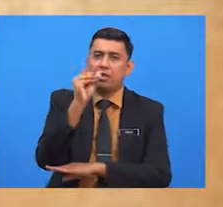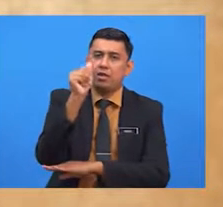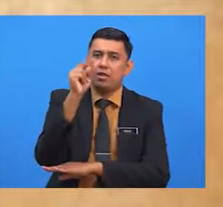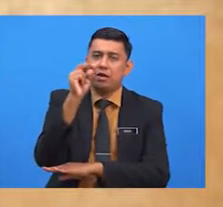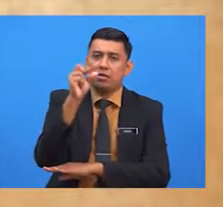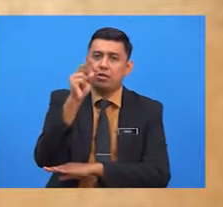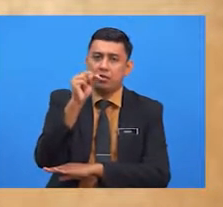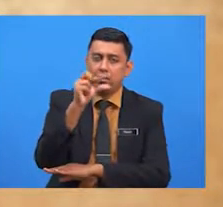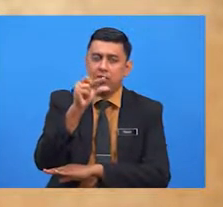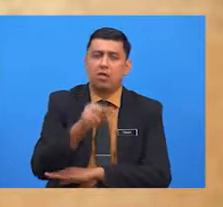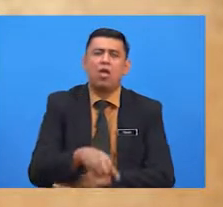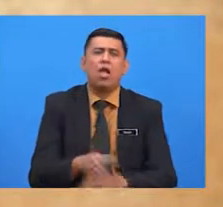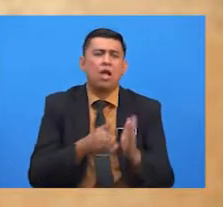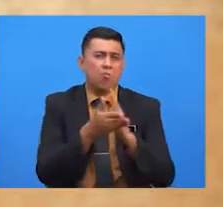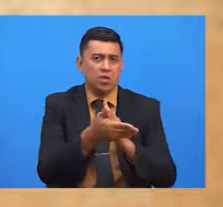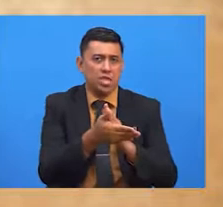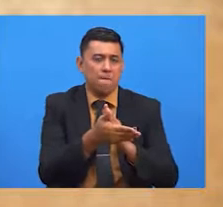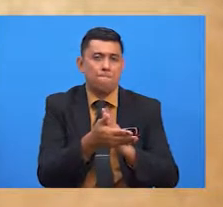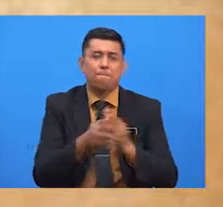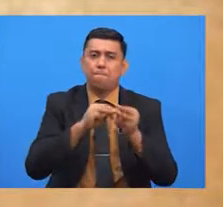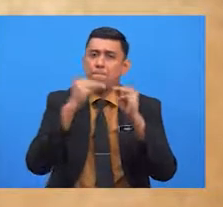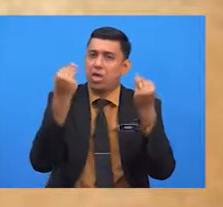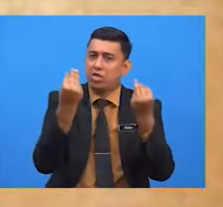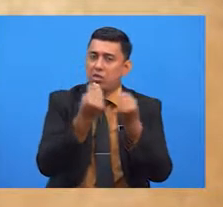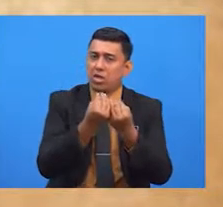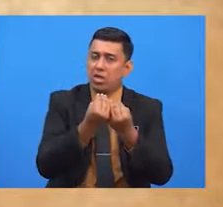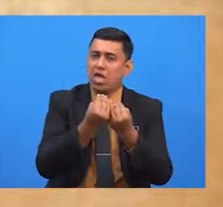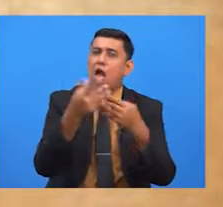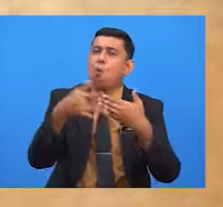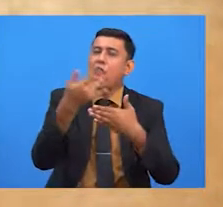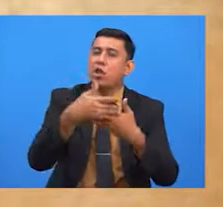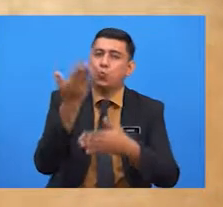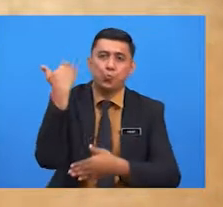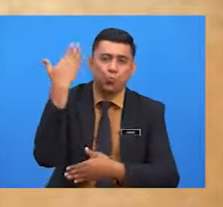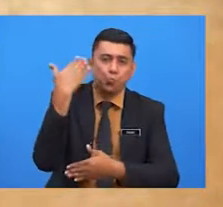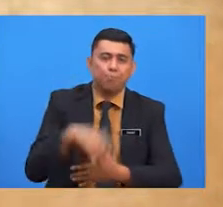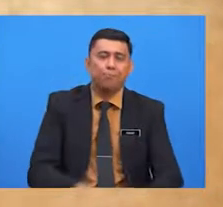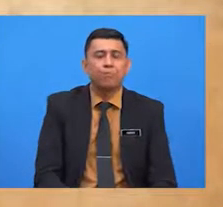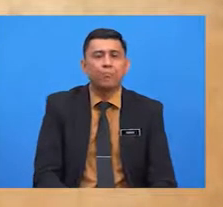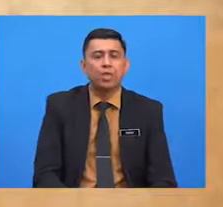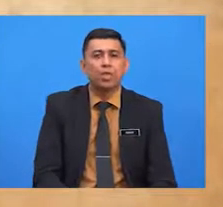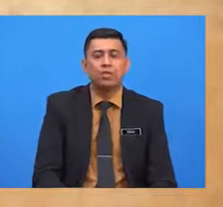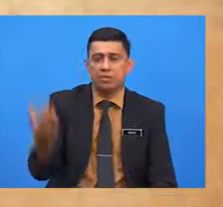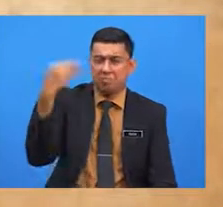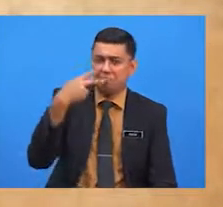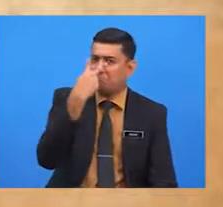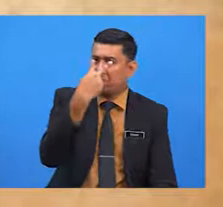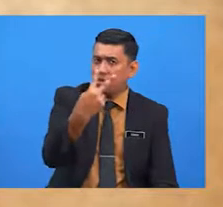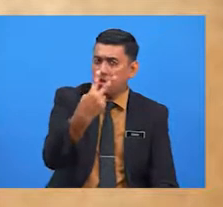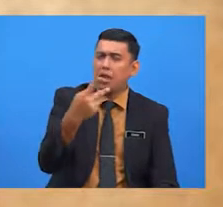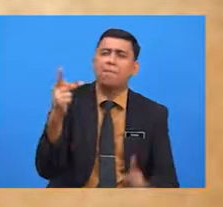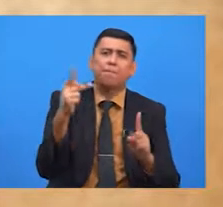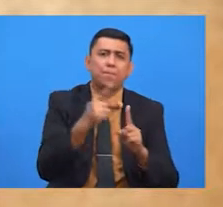yang dijalankan oleh masyarakat tamadun awal dunia. Jom murid-murid, kita melihat